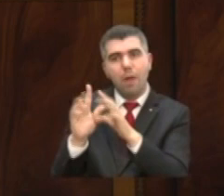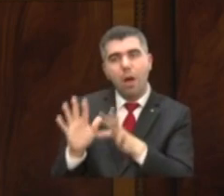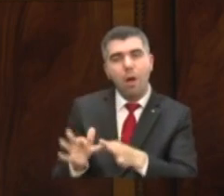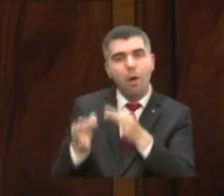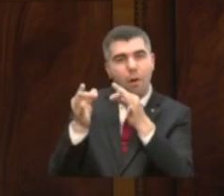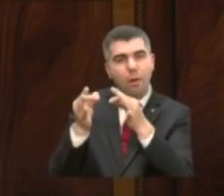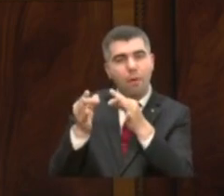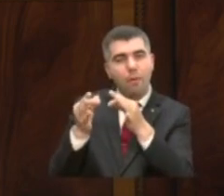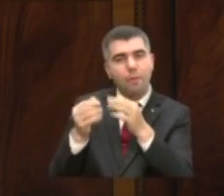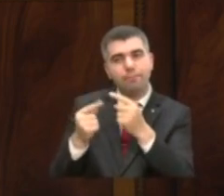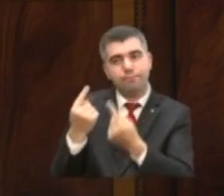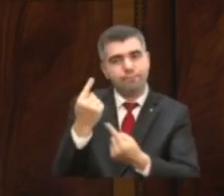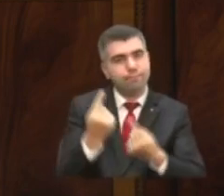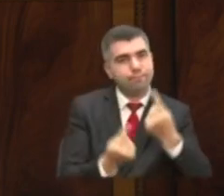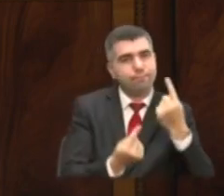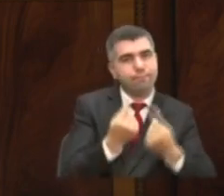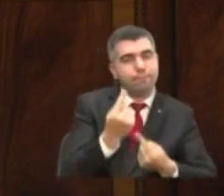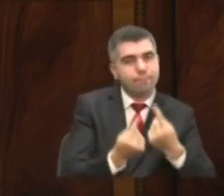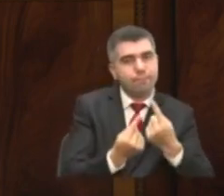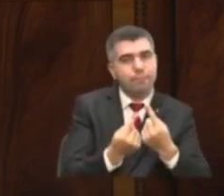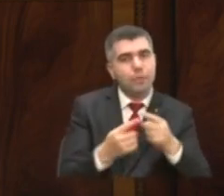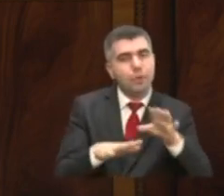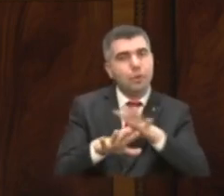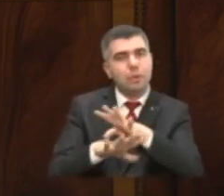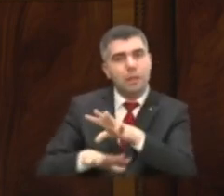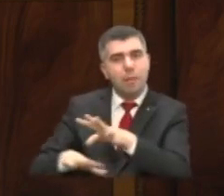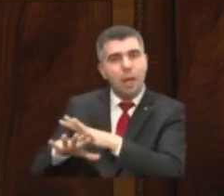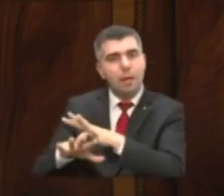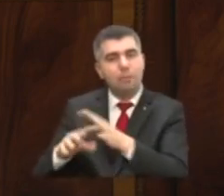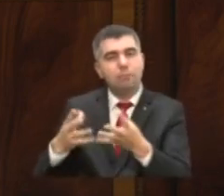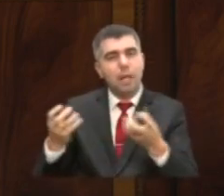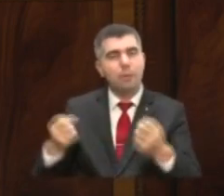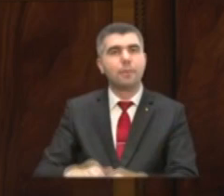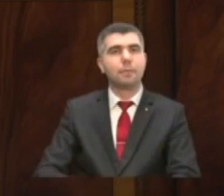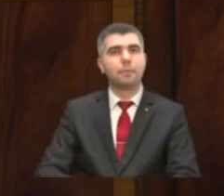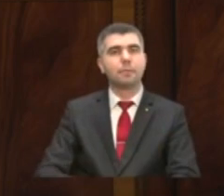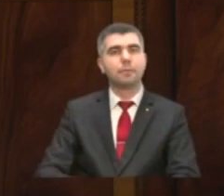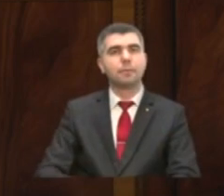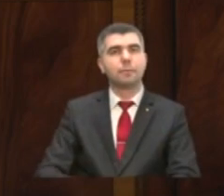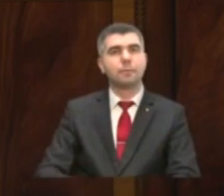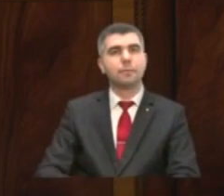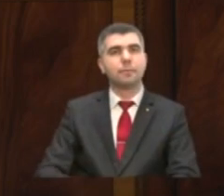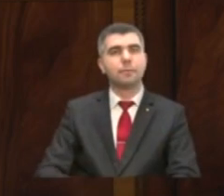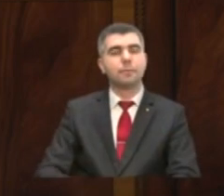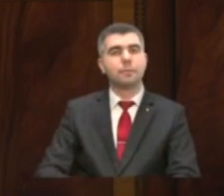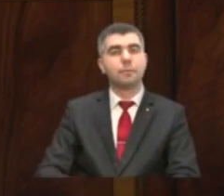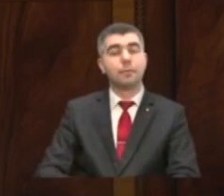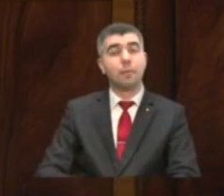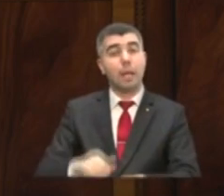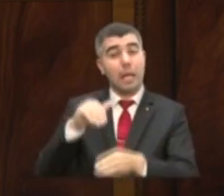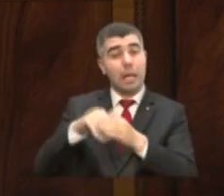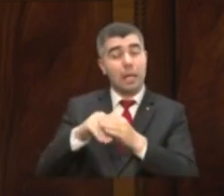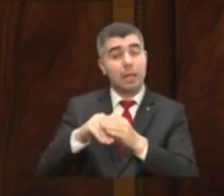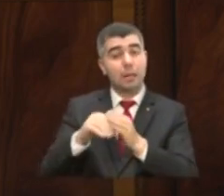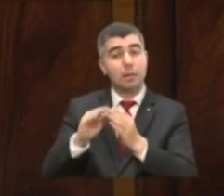الأسف تفاوتات اجتماعية ومجالية. السيد الرئيس، إن المجموعة النيابية